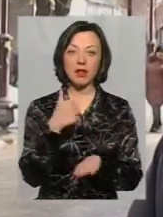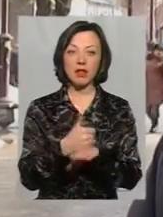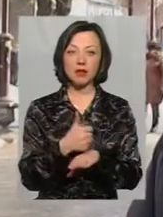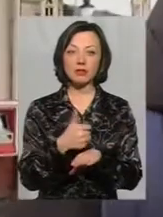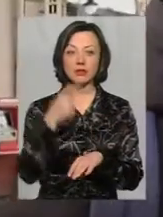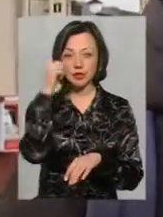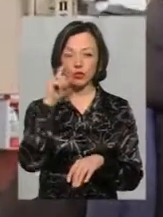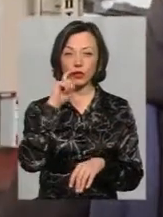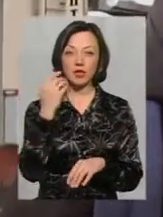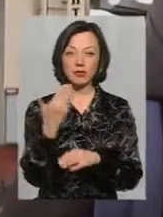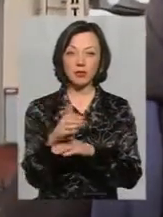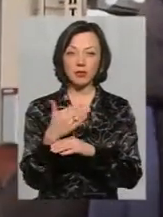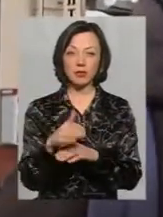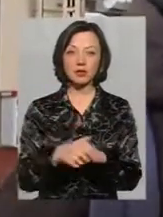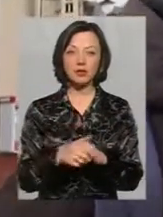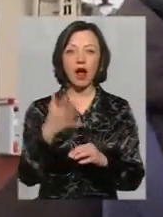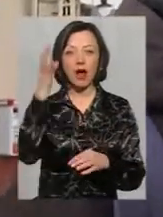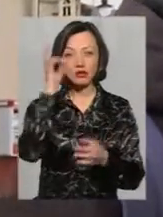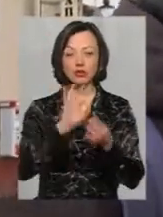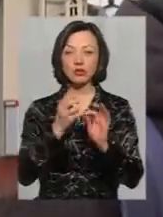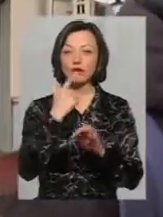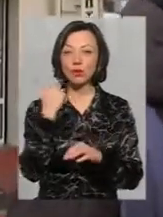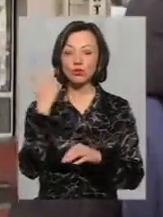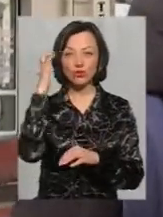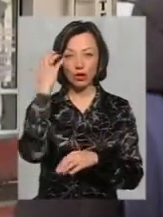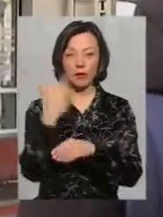український прапор. А з чим вас стосується червоно-чорний прапор?